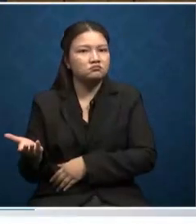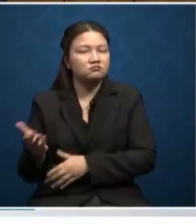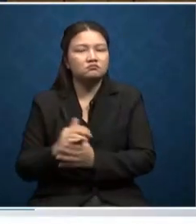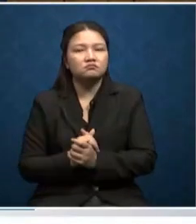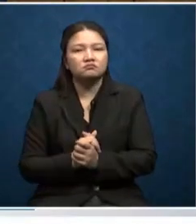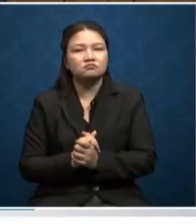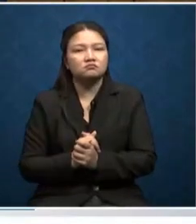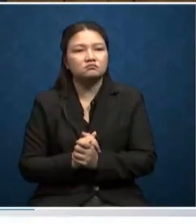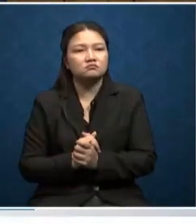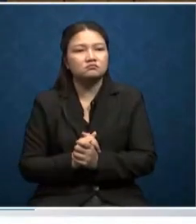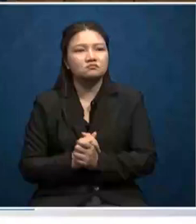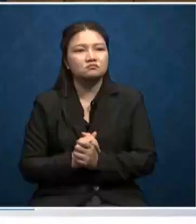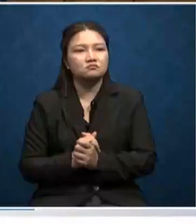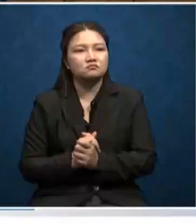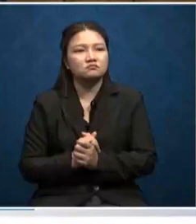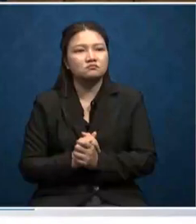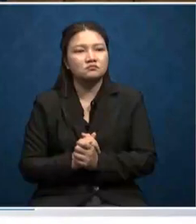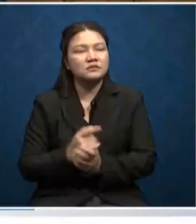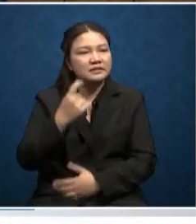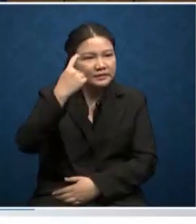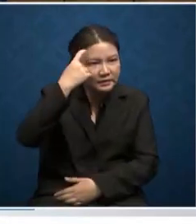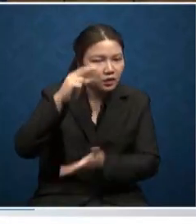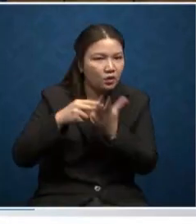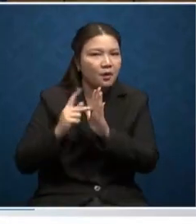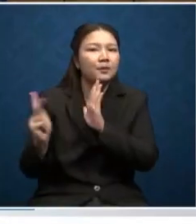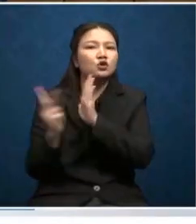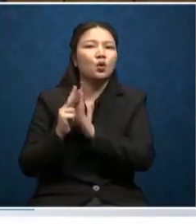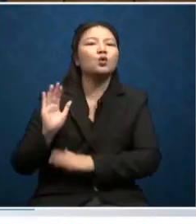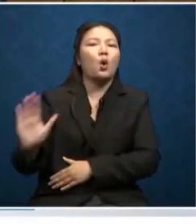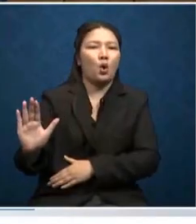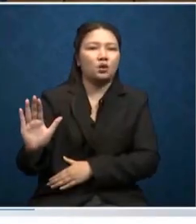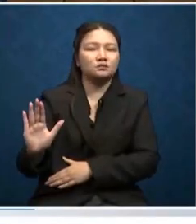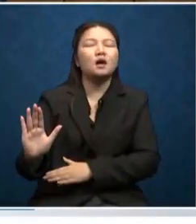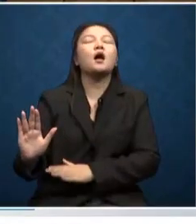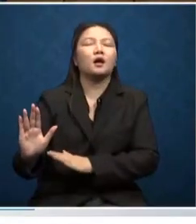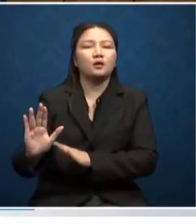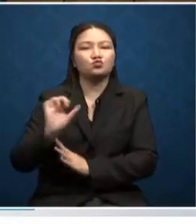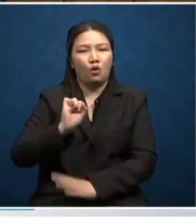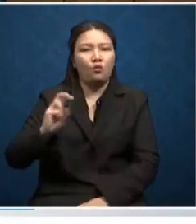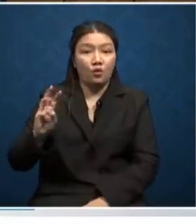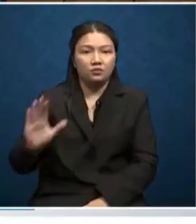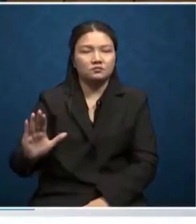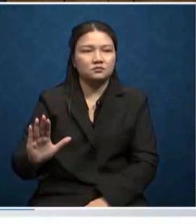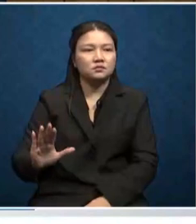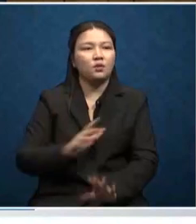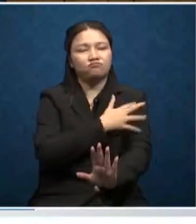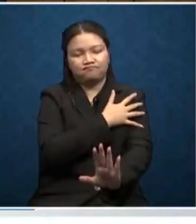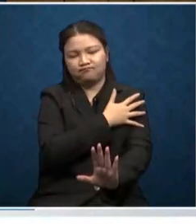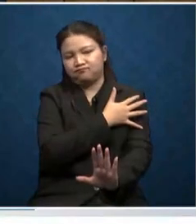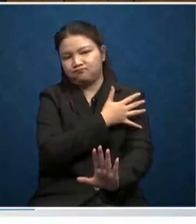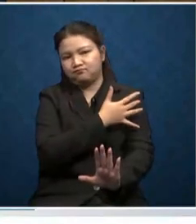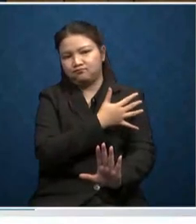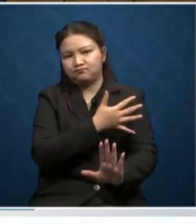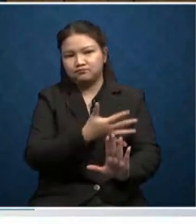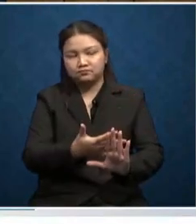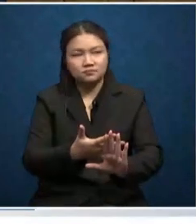ขวางจึงเสนอข้อบังคับให้เป็นลักษณะนั้นแต่ว่าตั้งแต่นั้นเป็นต้นมานะครับไม่ว่า